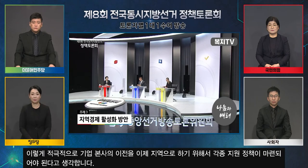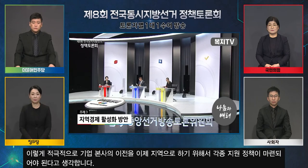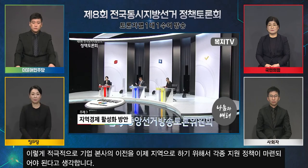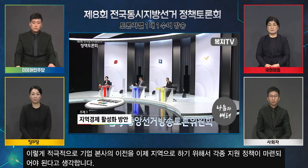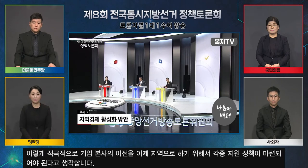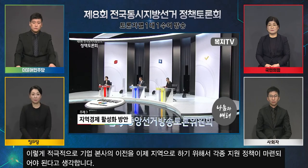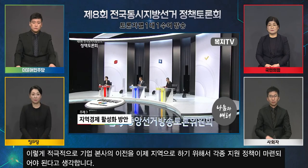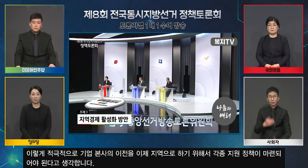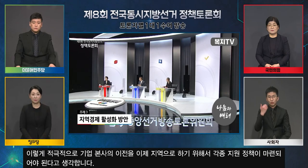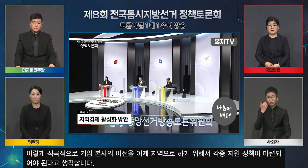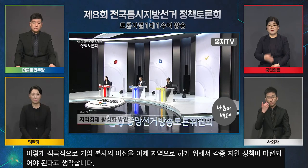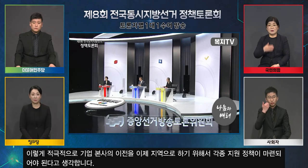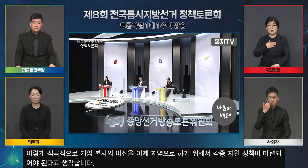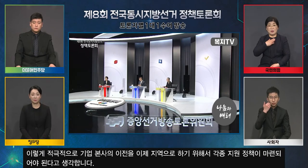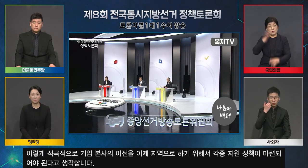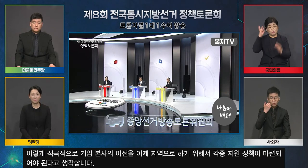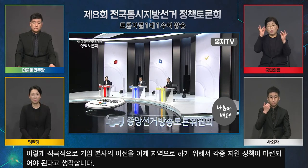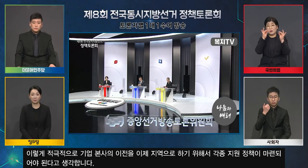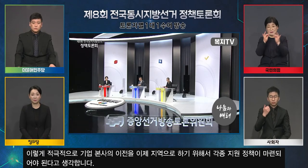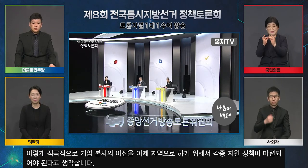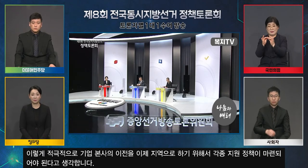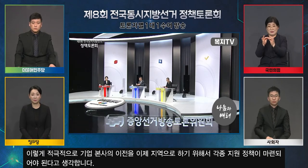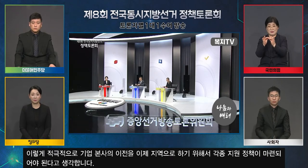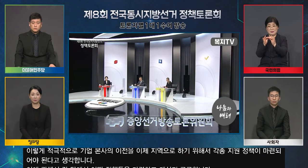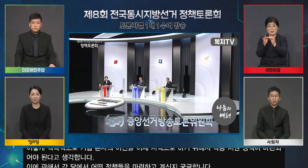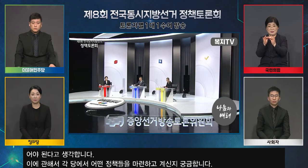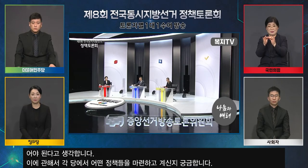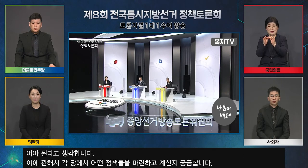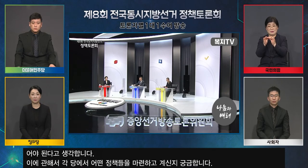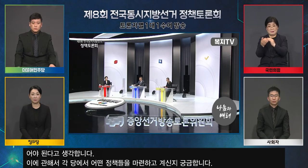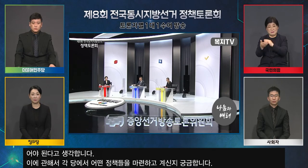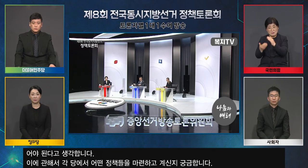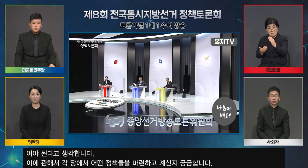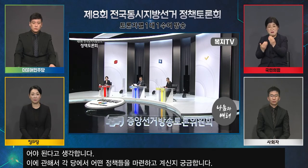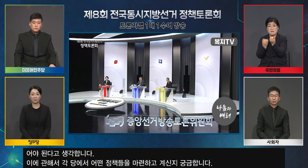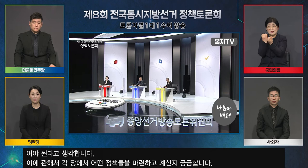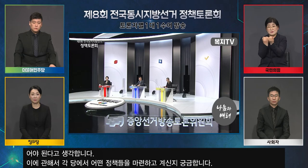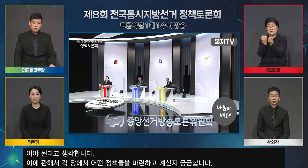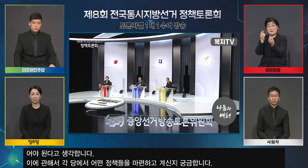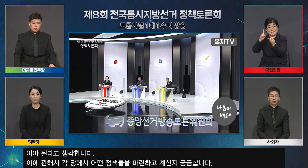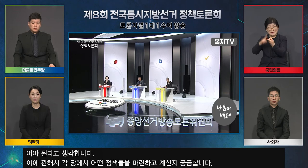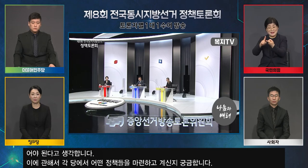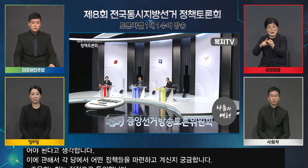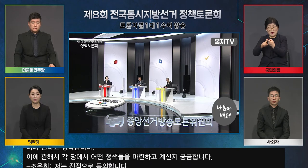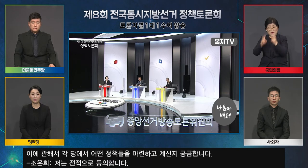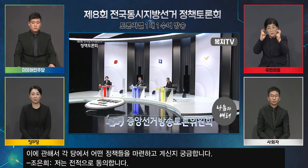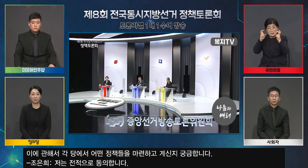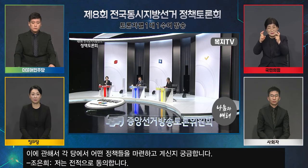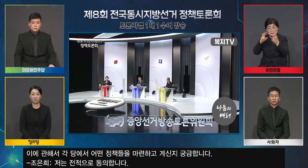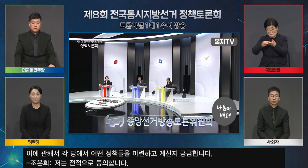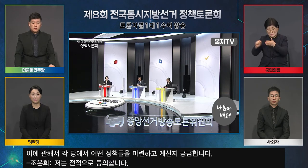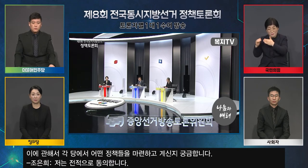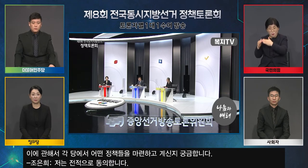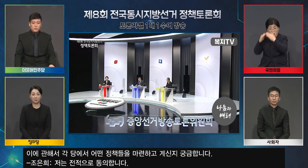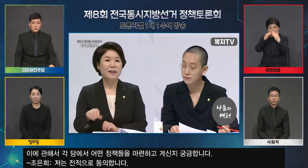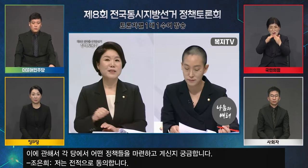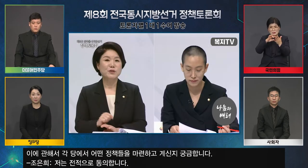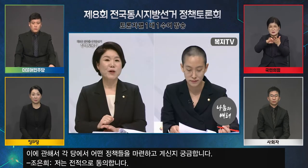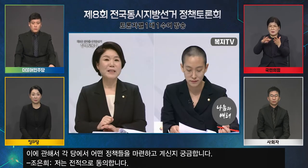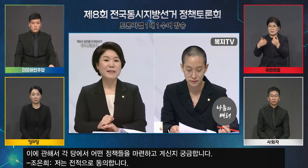저는 전적으로 동의합니다. 지금 아까 말씀드린 대로 기업이 지방으로 가면 각종 세제